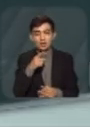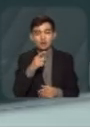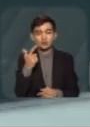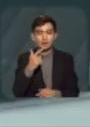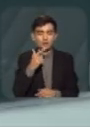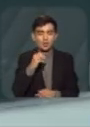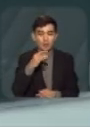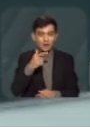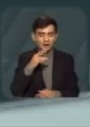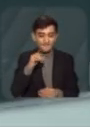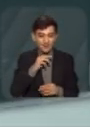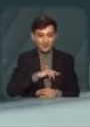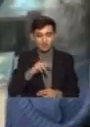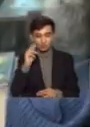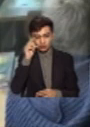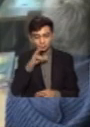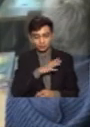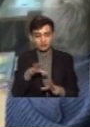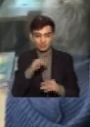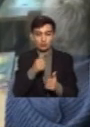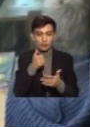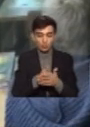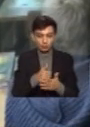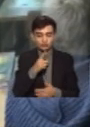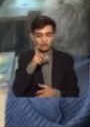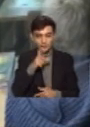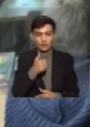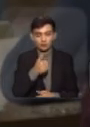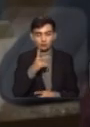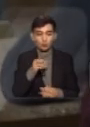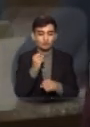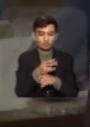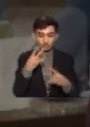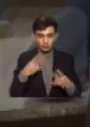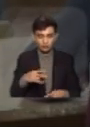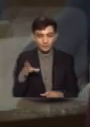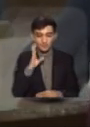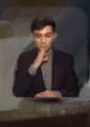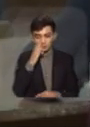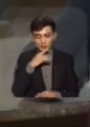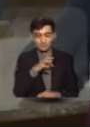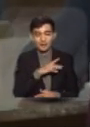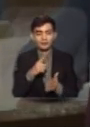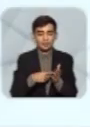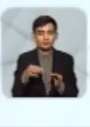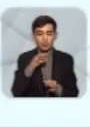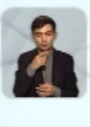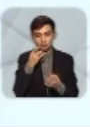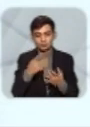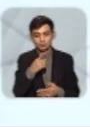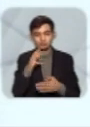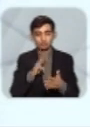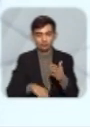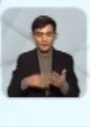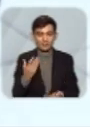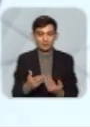географии хорошо, но просят наказать его рублем и строгим выговором, но не увольнять. Еще одно из требований родителей – установить в каждом классе